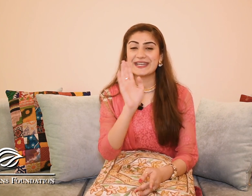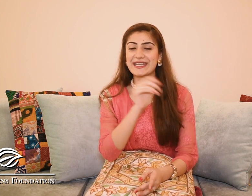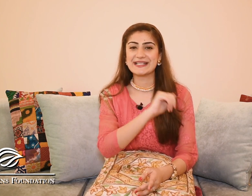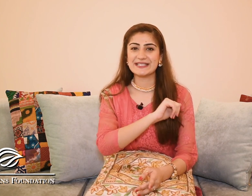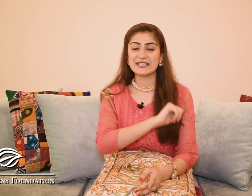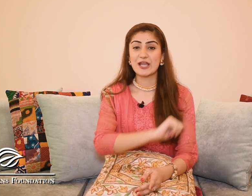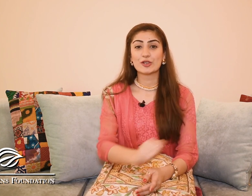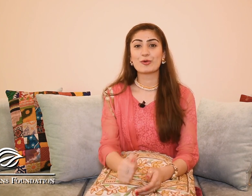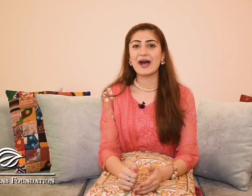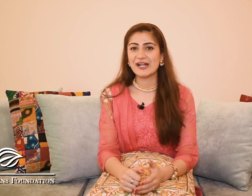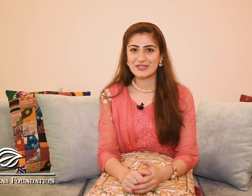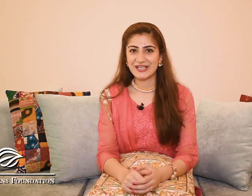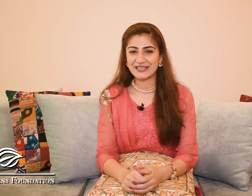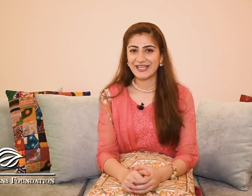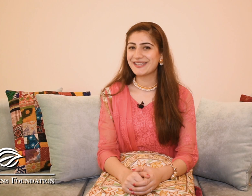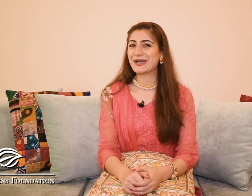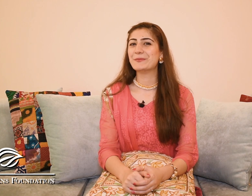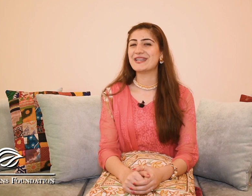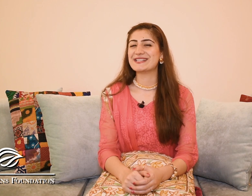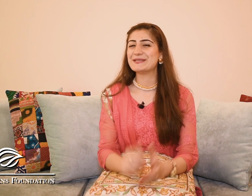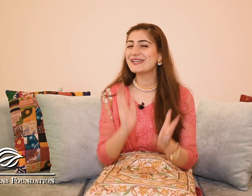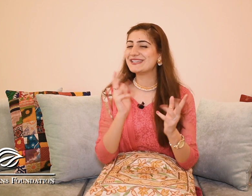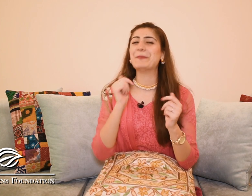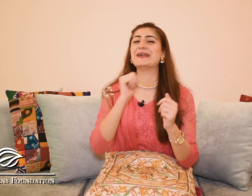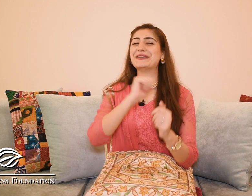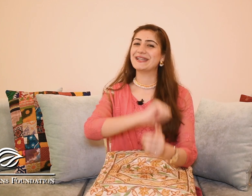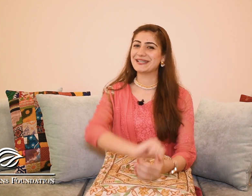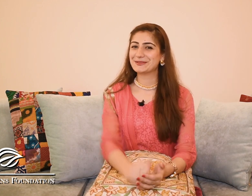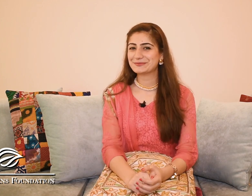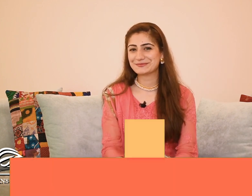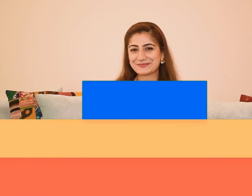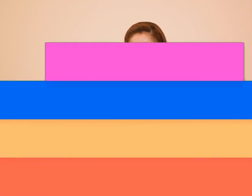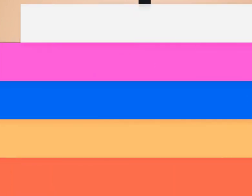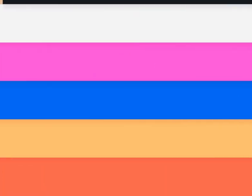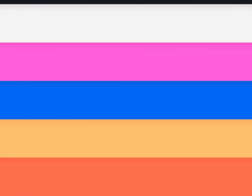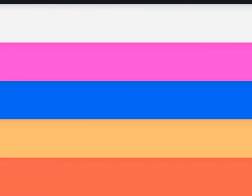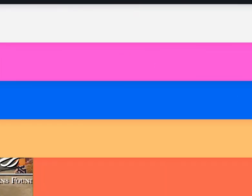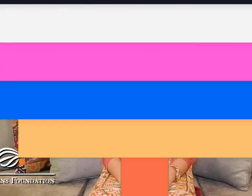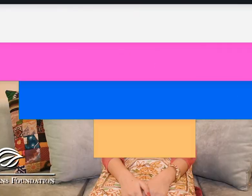रही है रियाजी की, तो आज देखते हैं कि हम रियाजी में क्या पढ़ने वाले हैं.